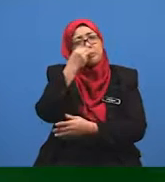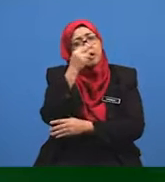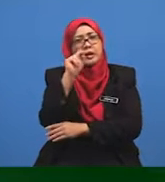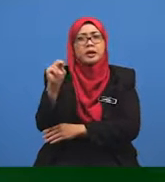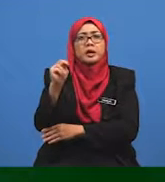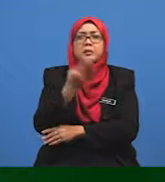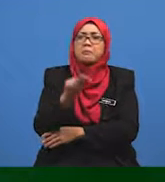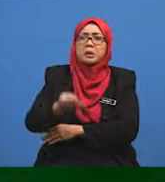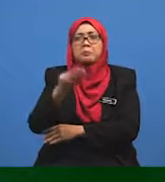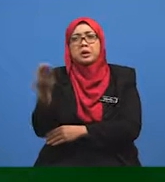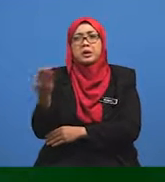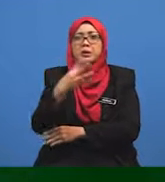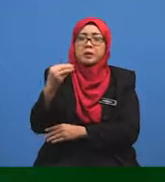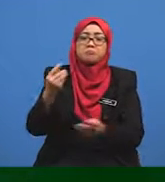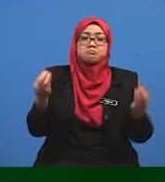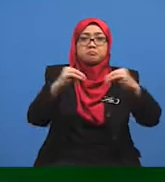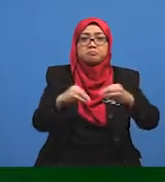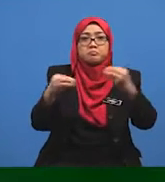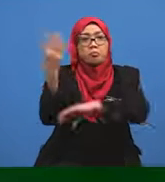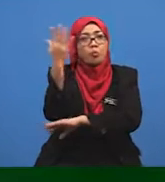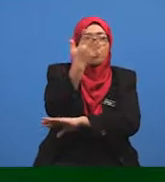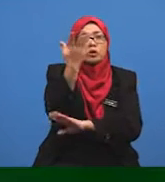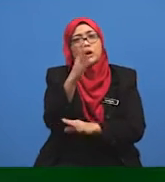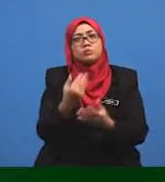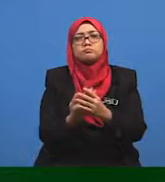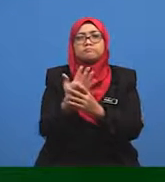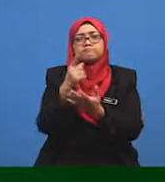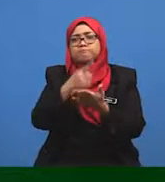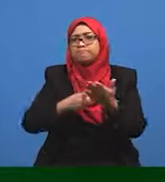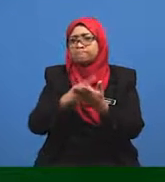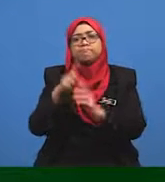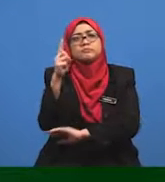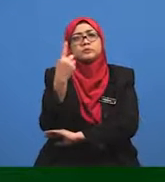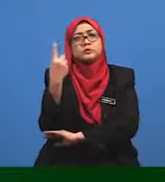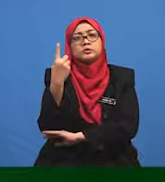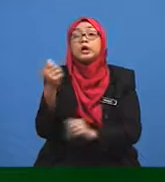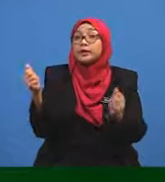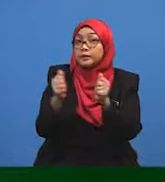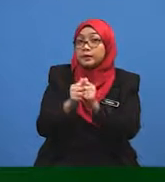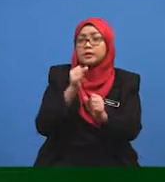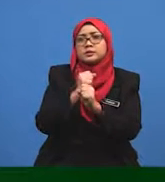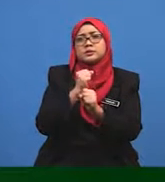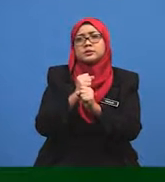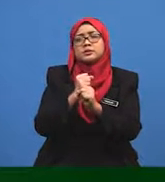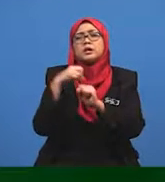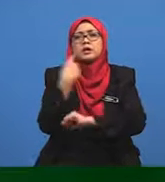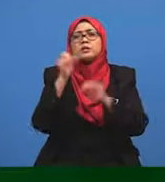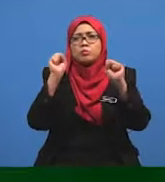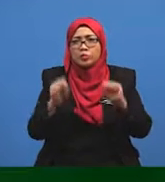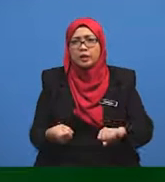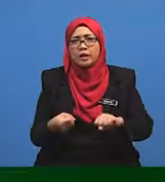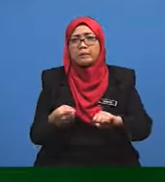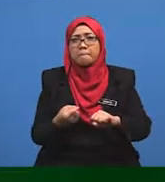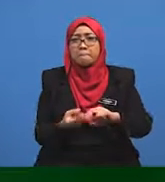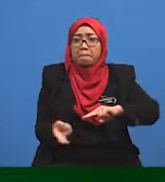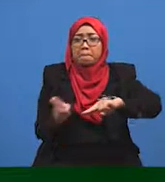keperluan dan pertanian. Dan keduanya, dengan bekerja kita mampu meningkatkan taraf ekonomi